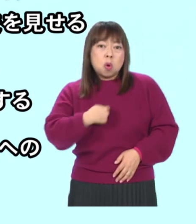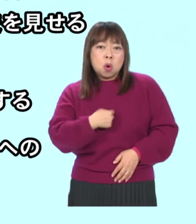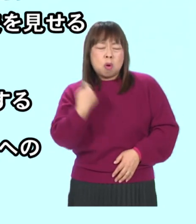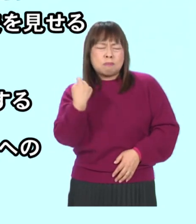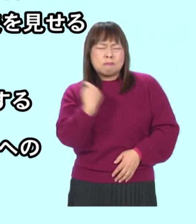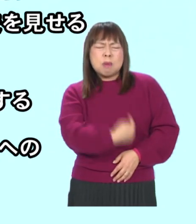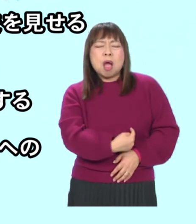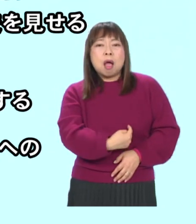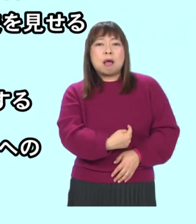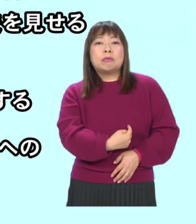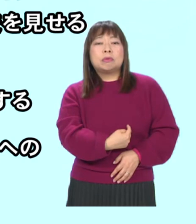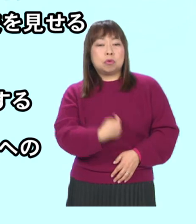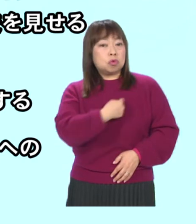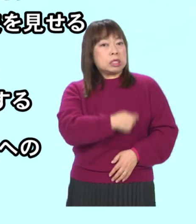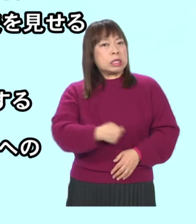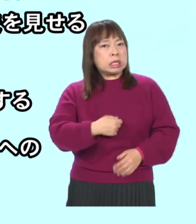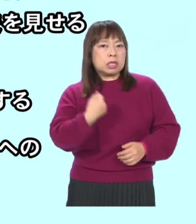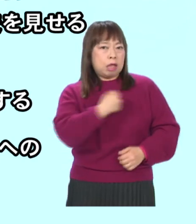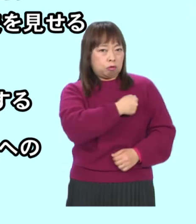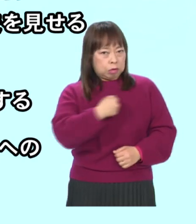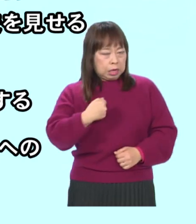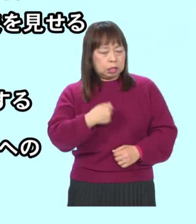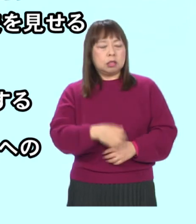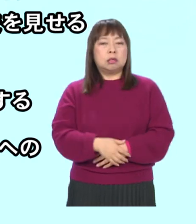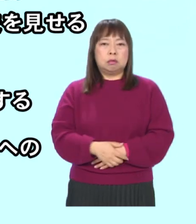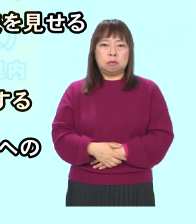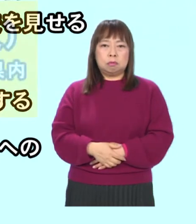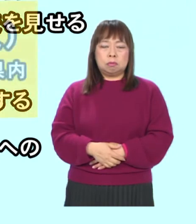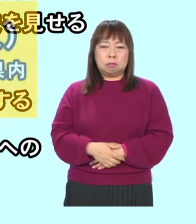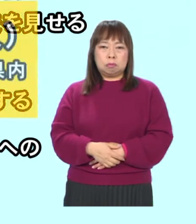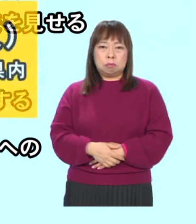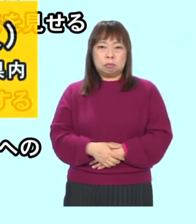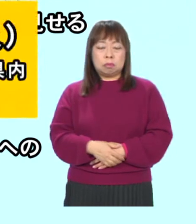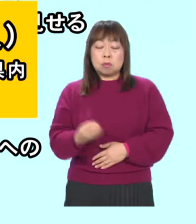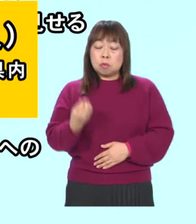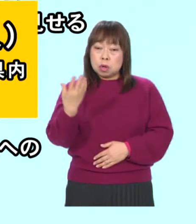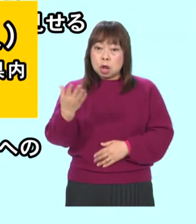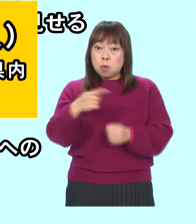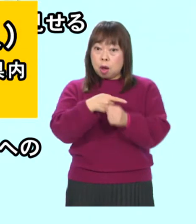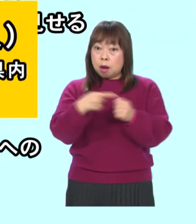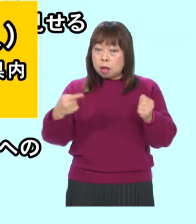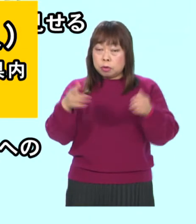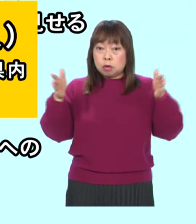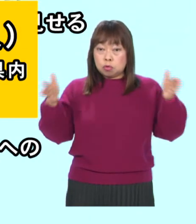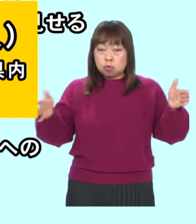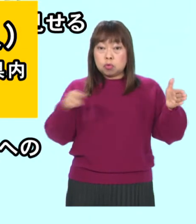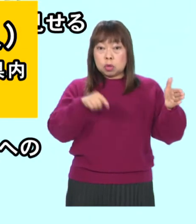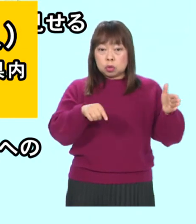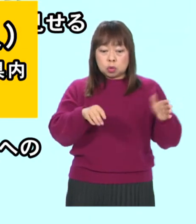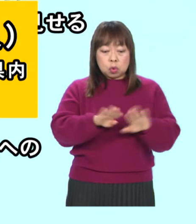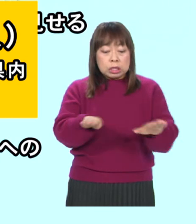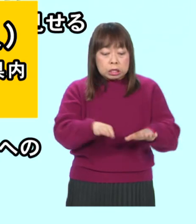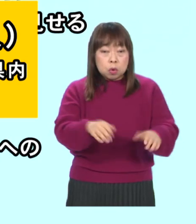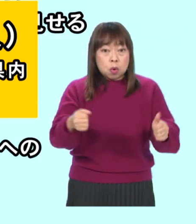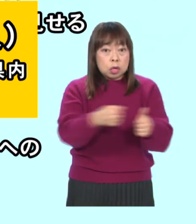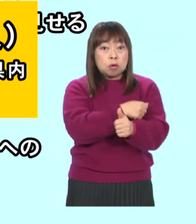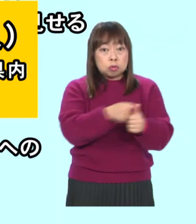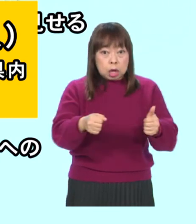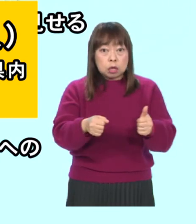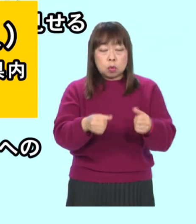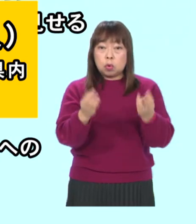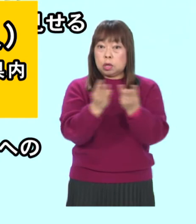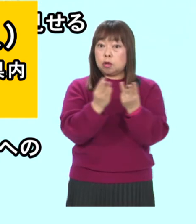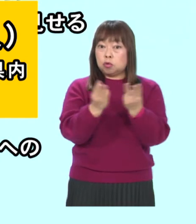す心理的虐待などです。令和元年中における児童虐待の認知件数